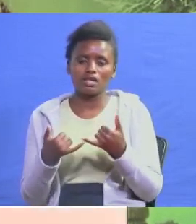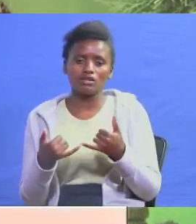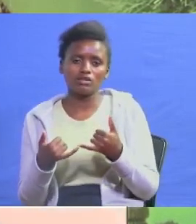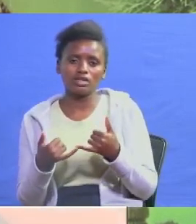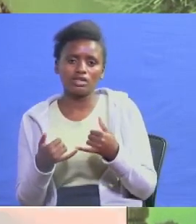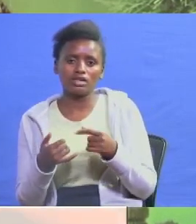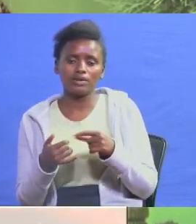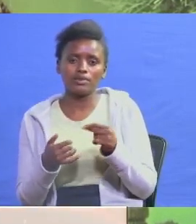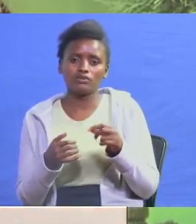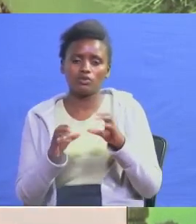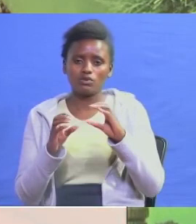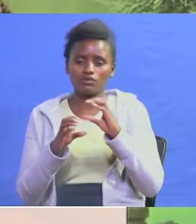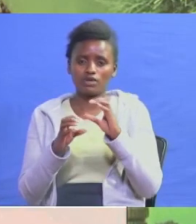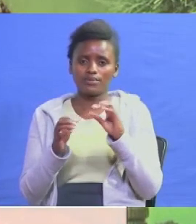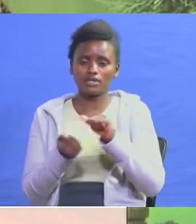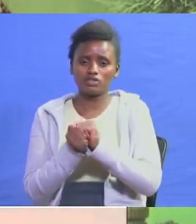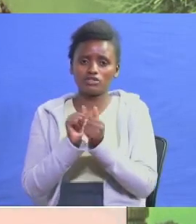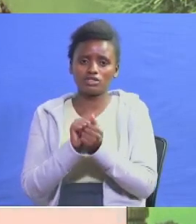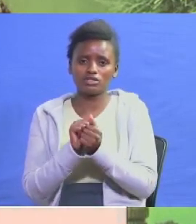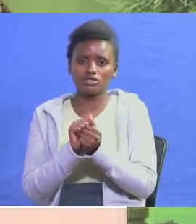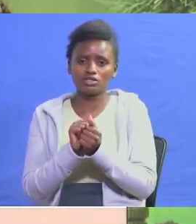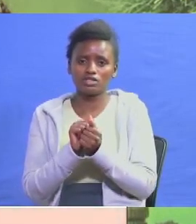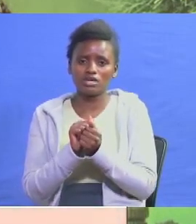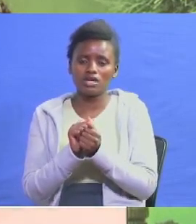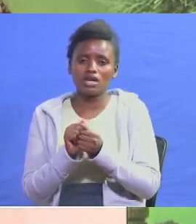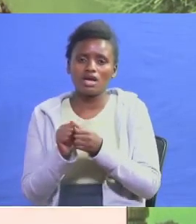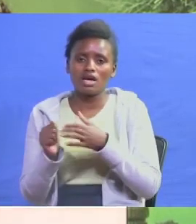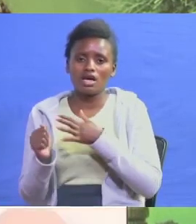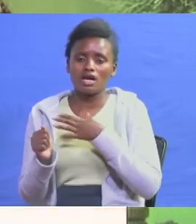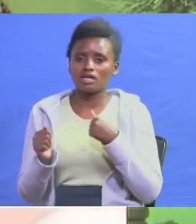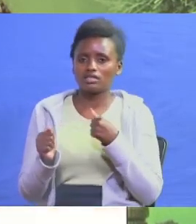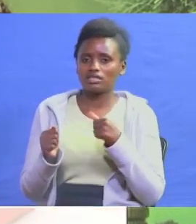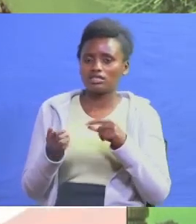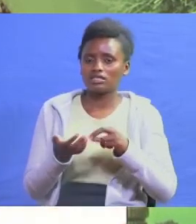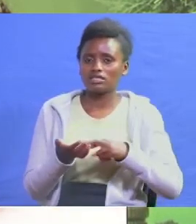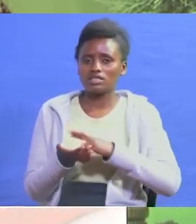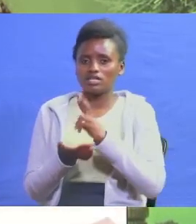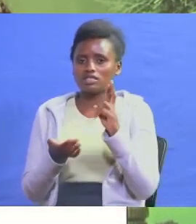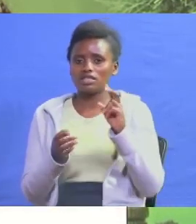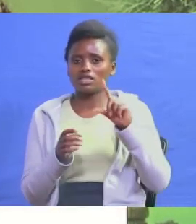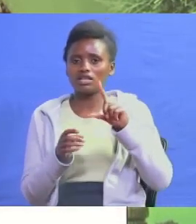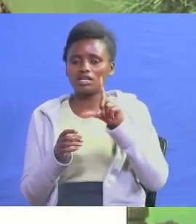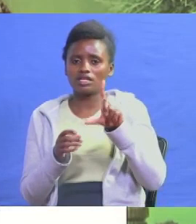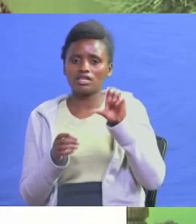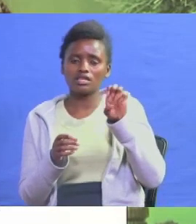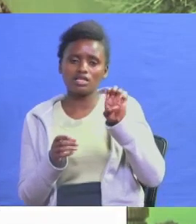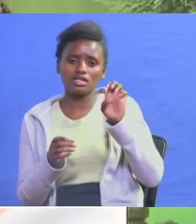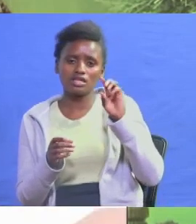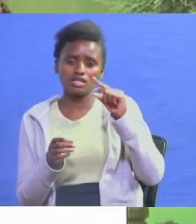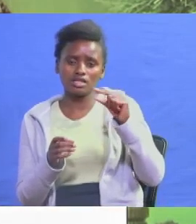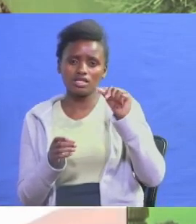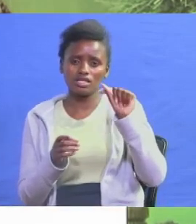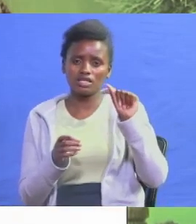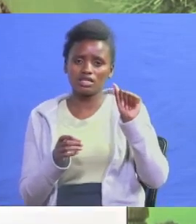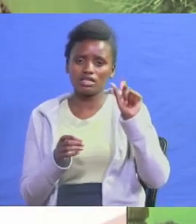Climate Change Act is a testament to these efforts, as it lays the legal groundwork for carbon market activities in